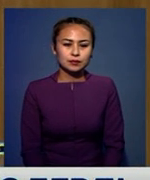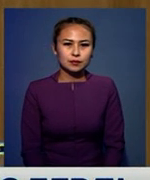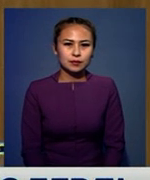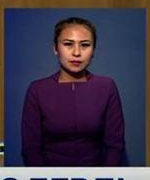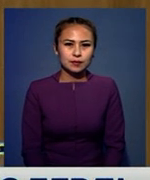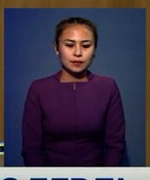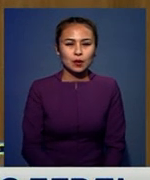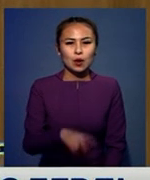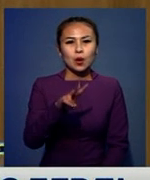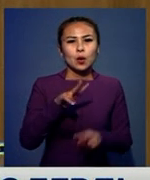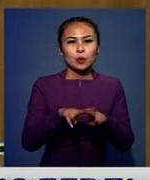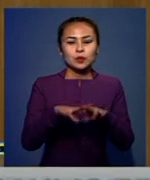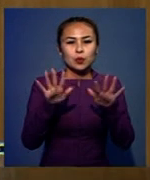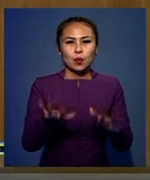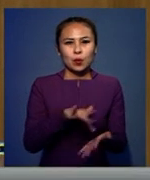Нұрсұлтан қаласы бойынша